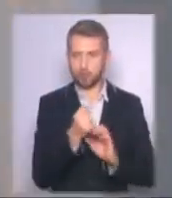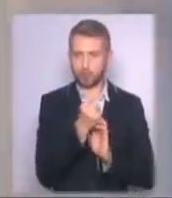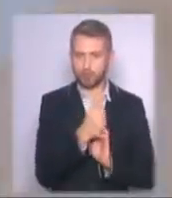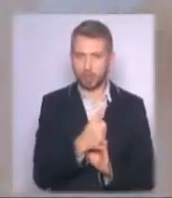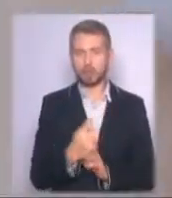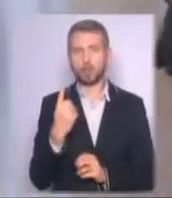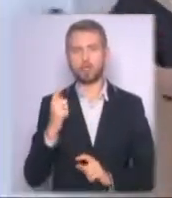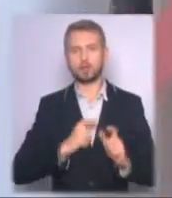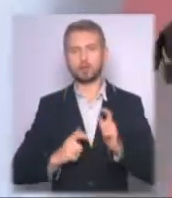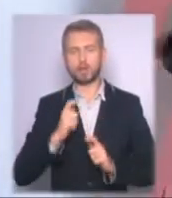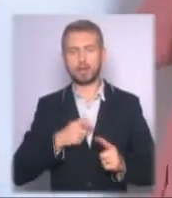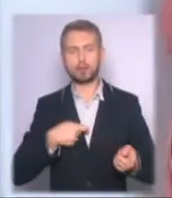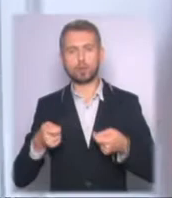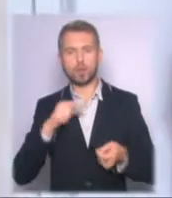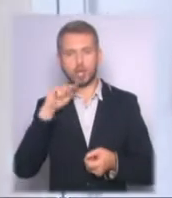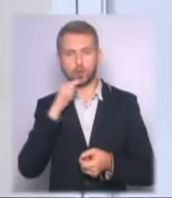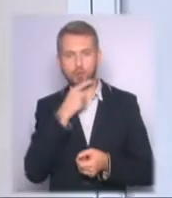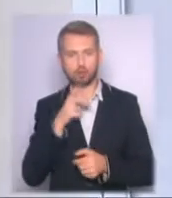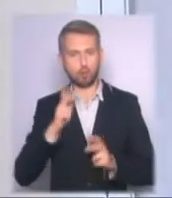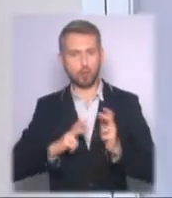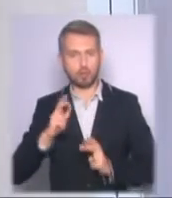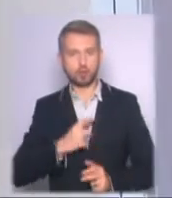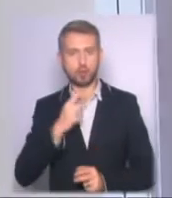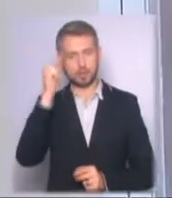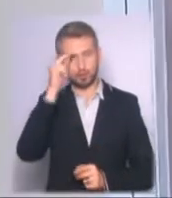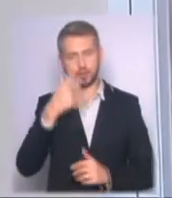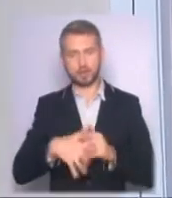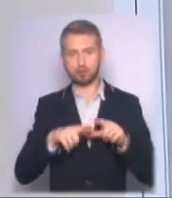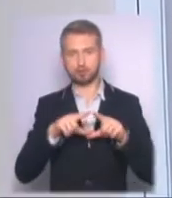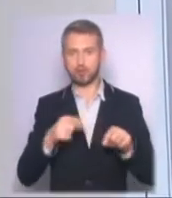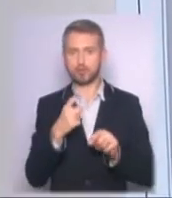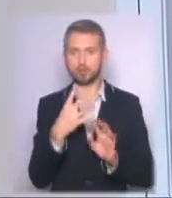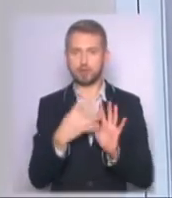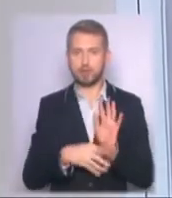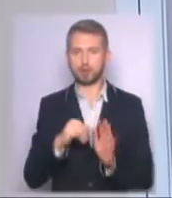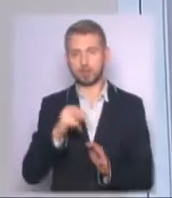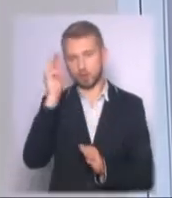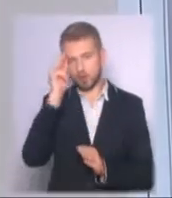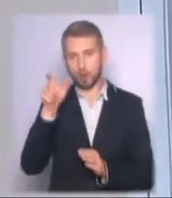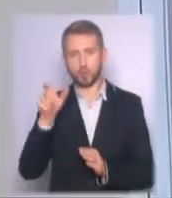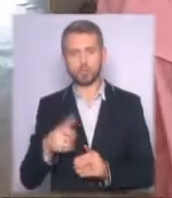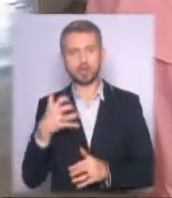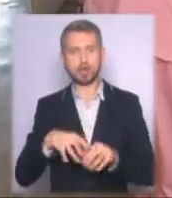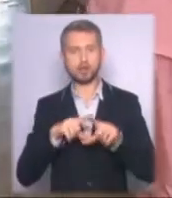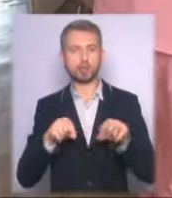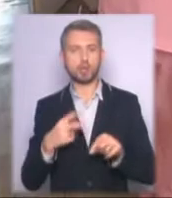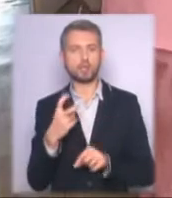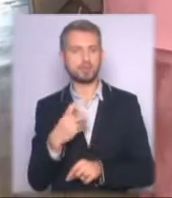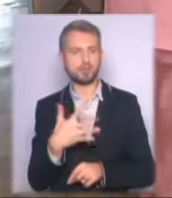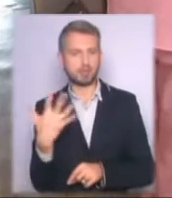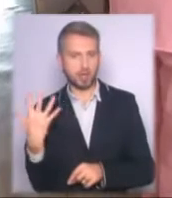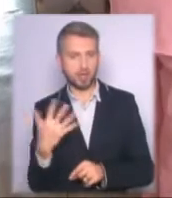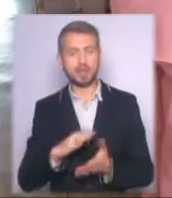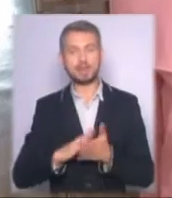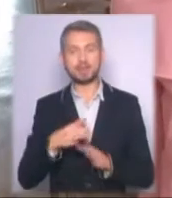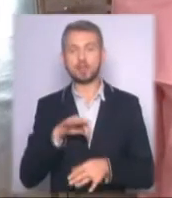один студент торгівельно-економічного коледжу, один учень середньої школи номер 190 та учень середньої школи номер 255. Стан